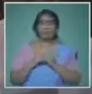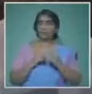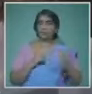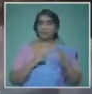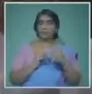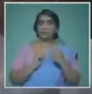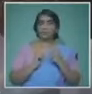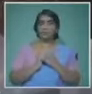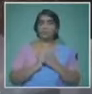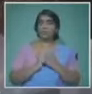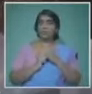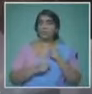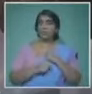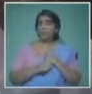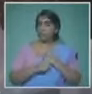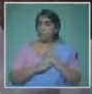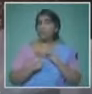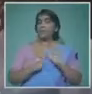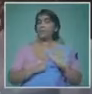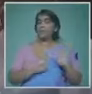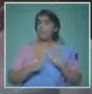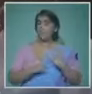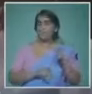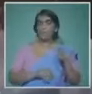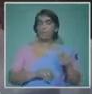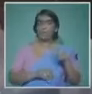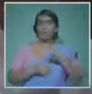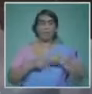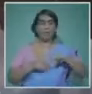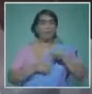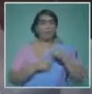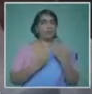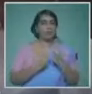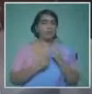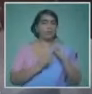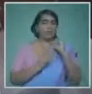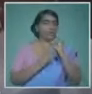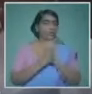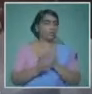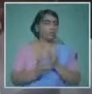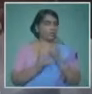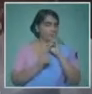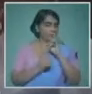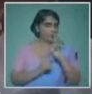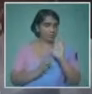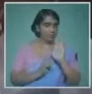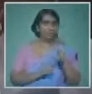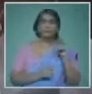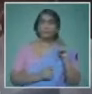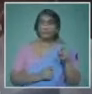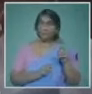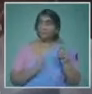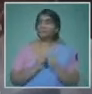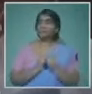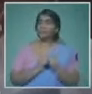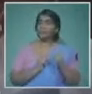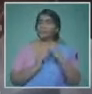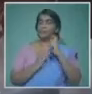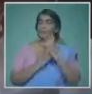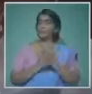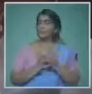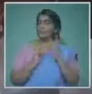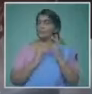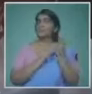යාමේදී ගවර්නන්ස් කියන එකට, රාජ්‍ය පාලනය කියන එකට මේ ආයතන අවශ්‍යයි. ව්‍යවස්ථාවේ නියම කළ තිබෙන නිසා ඔබතුමා කරන්නේ ඒ